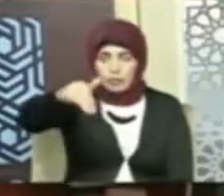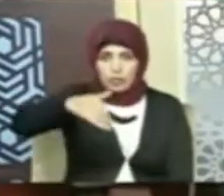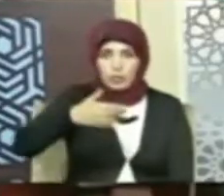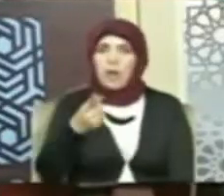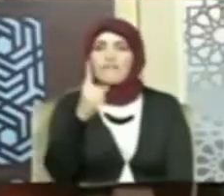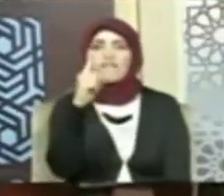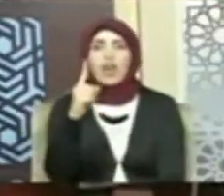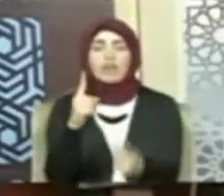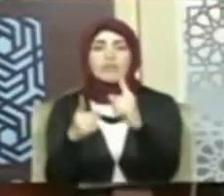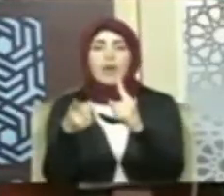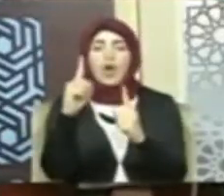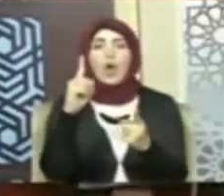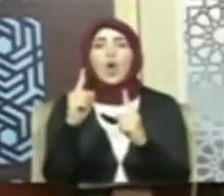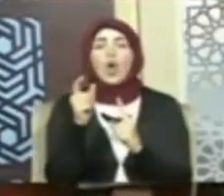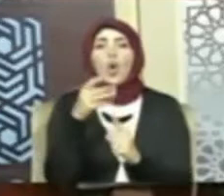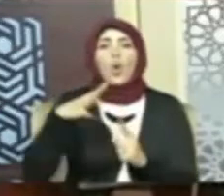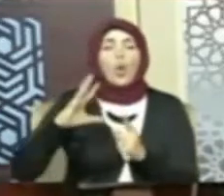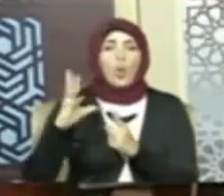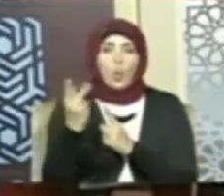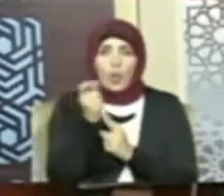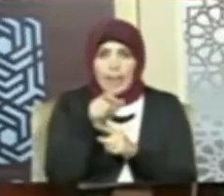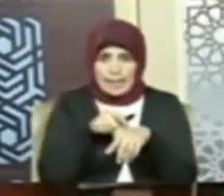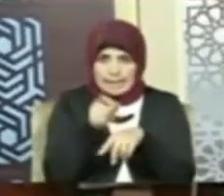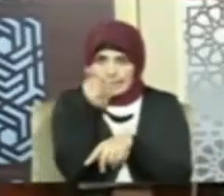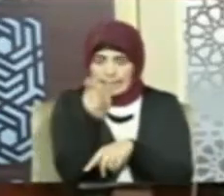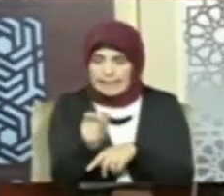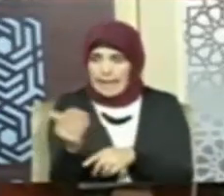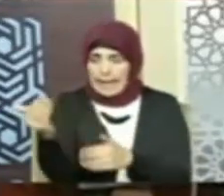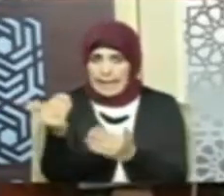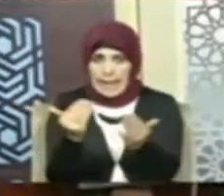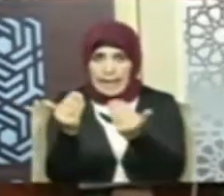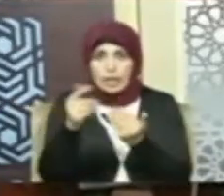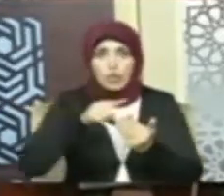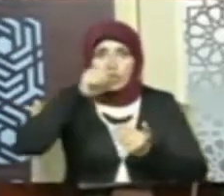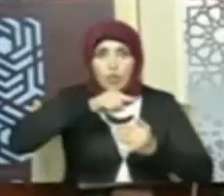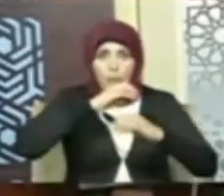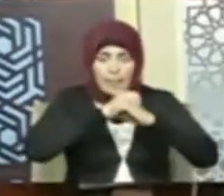كل إنسان وحده، وكل إنسان